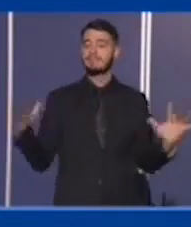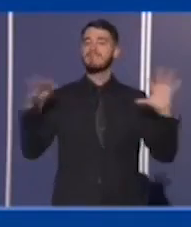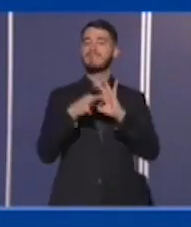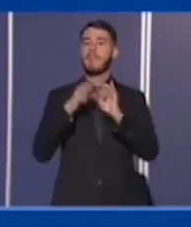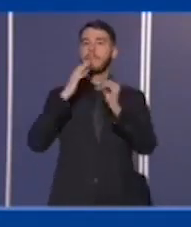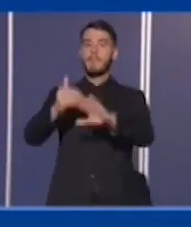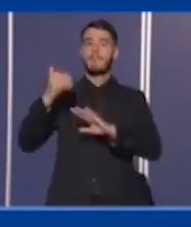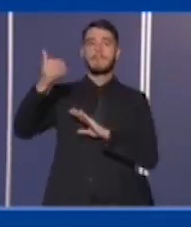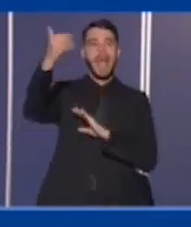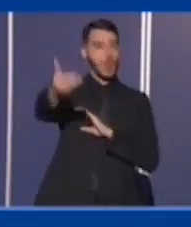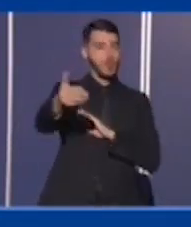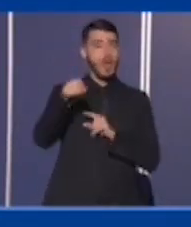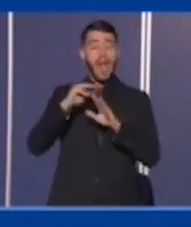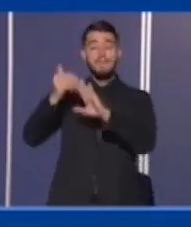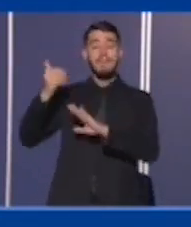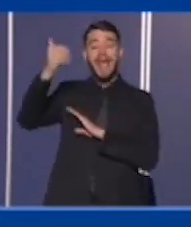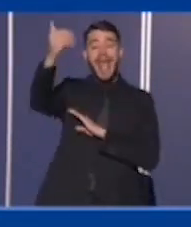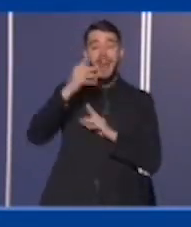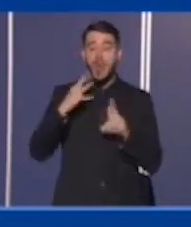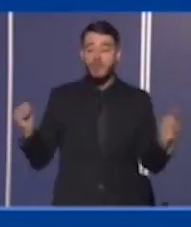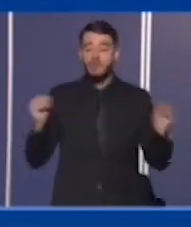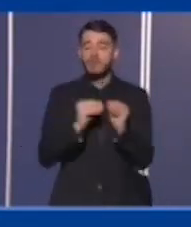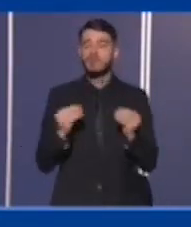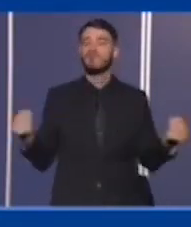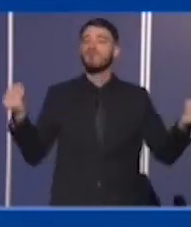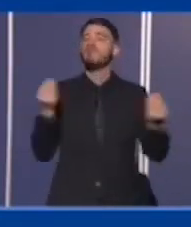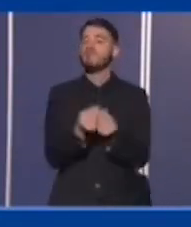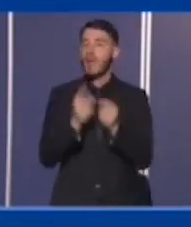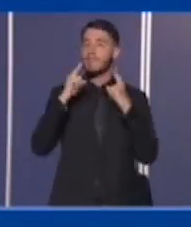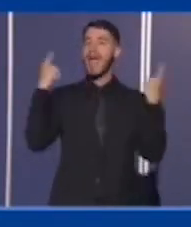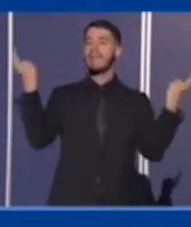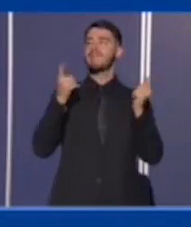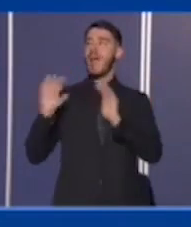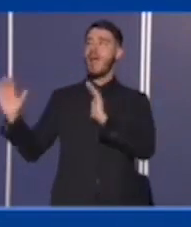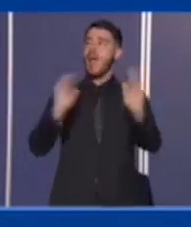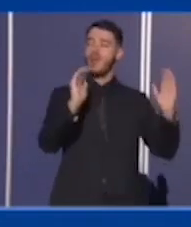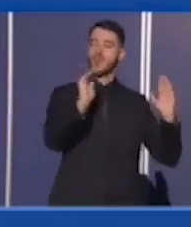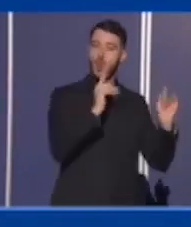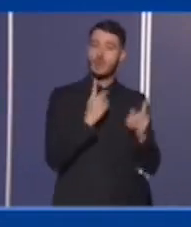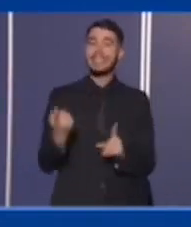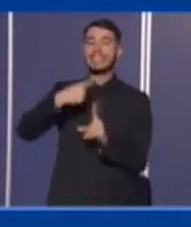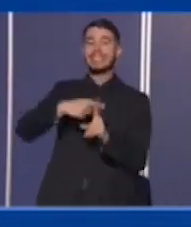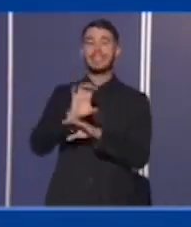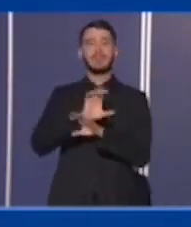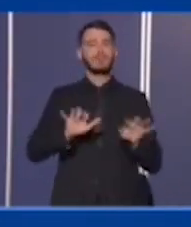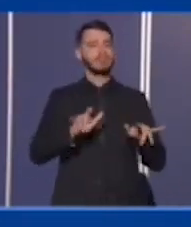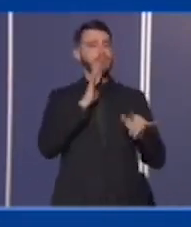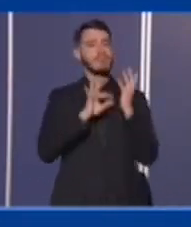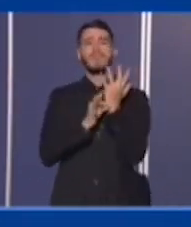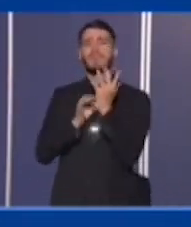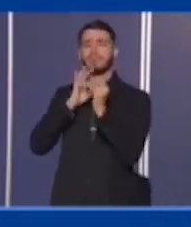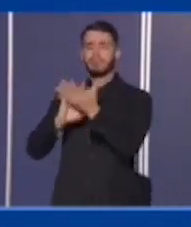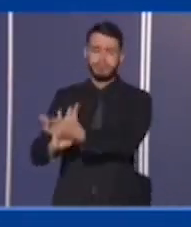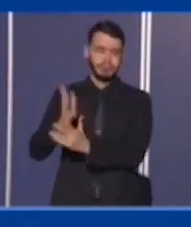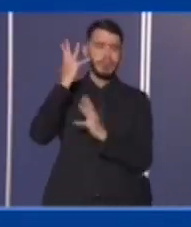φιλικό προς το περιβάλλον. Ξεκινώ με κάποιες χρηστικές πληροφορίες για το συνέδριό μας. Όπως γνωρίζετε, υπάρχει